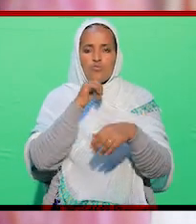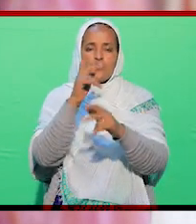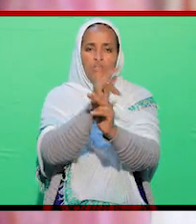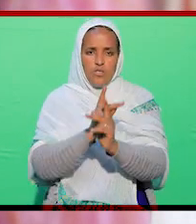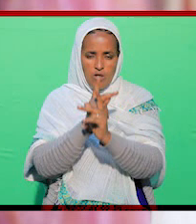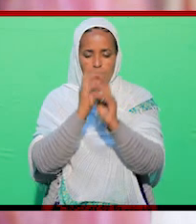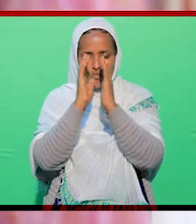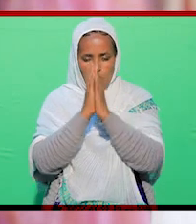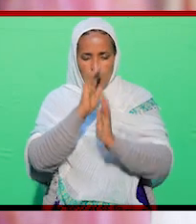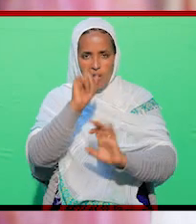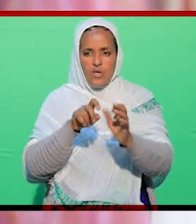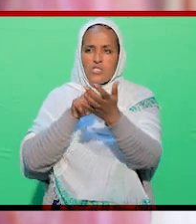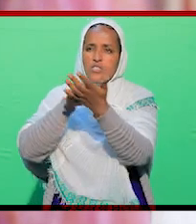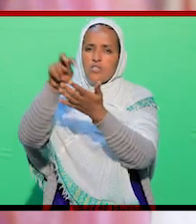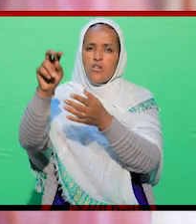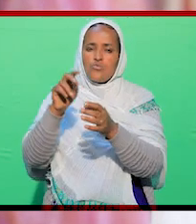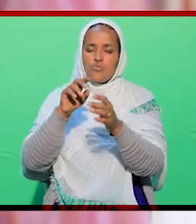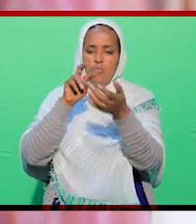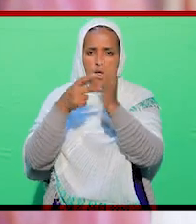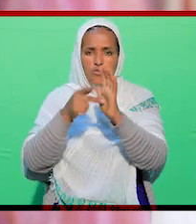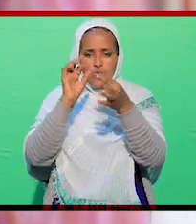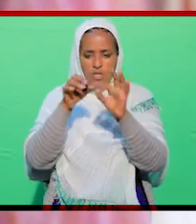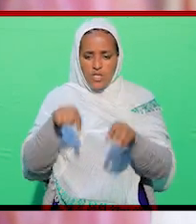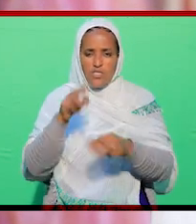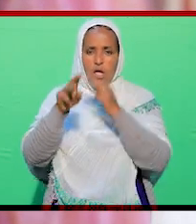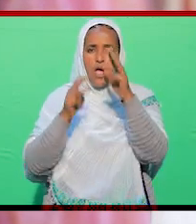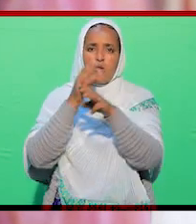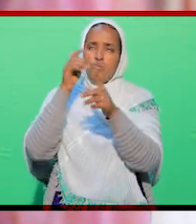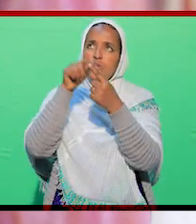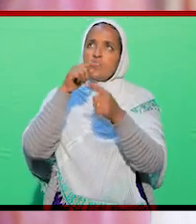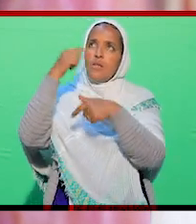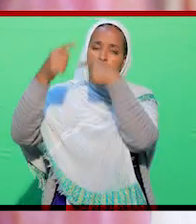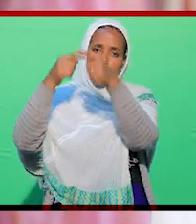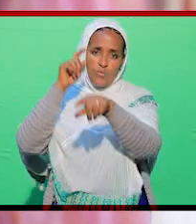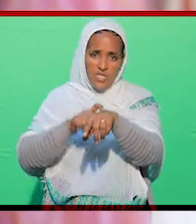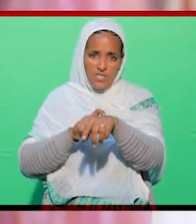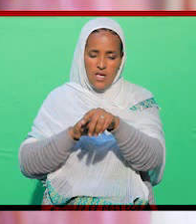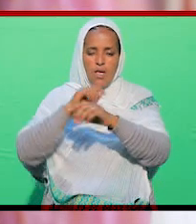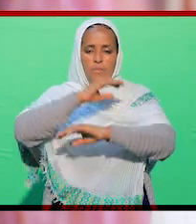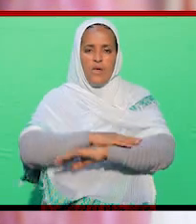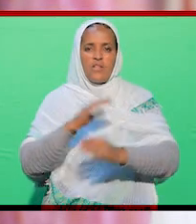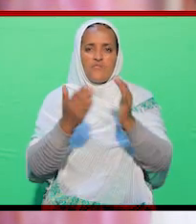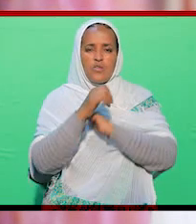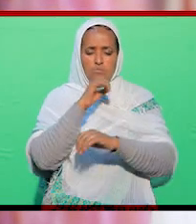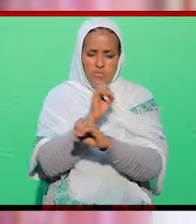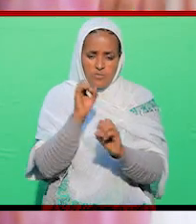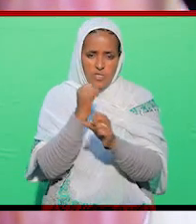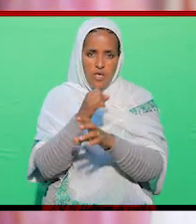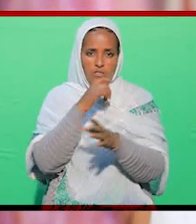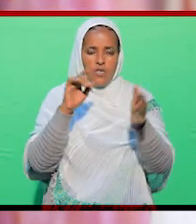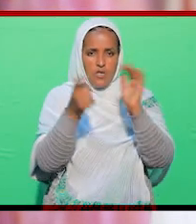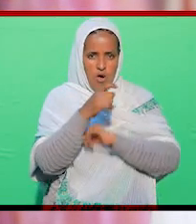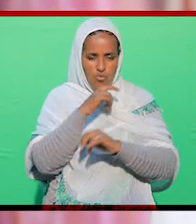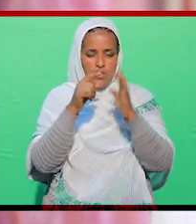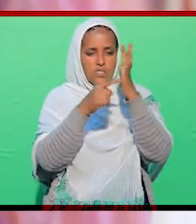ስራ ሳትሰሩ እንዳትሞቱ ተጠንቀቁ፣ ጸልዩ። ስደታችሁ ሽሽታችሁ ማለት ከዚህ ዓለም ወደ ላይ የምትሄዱበት ጊዜ